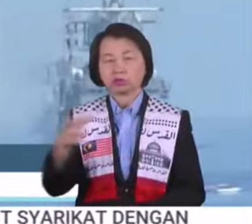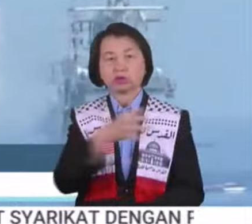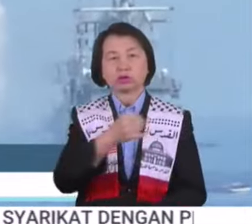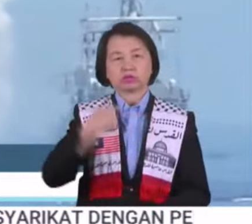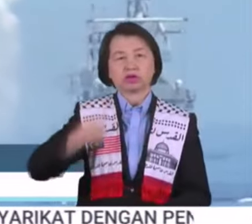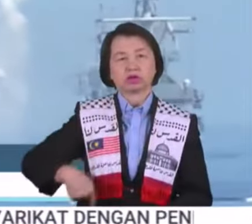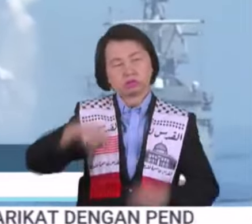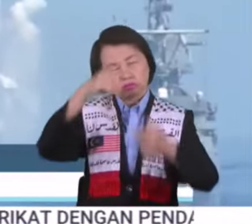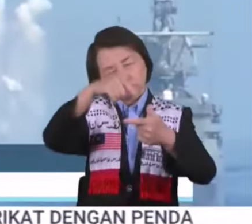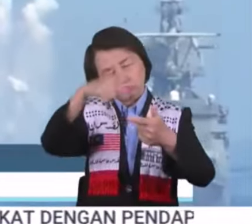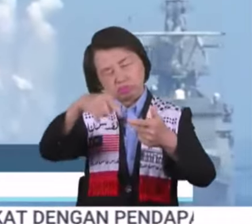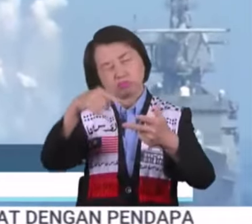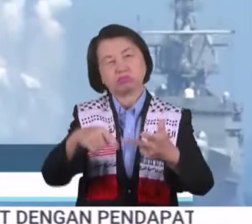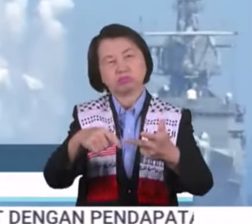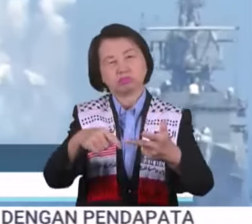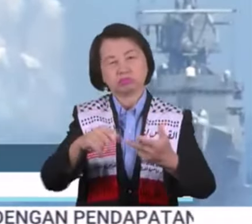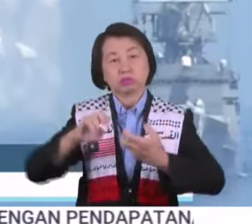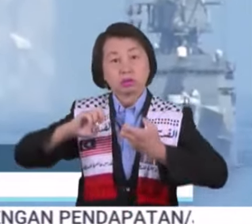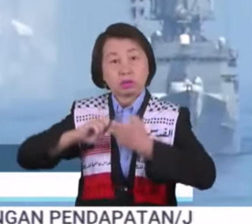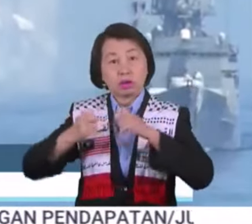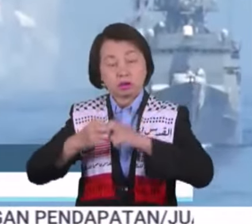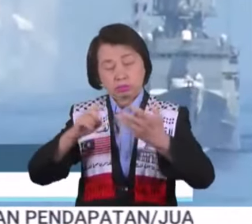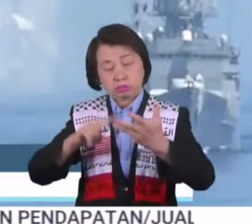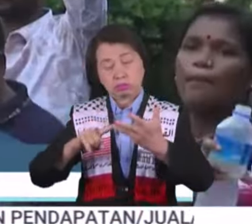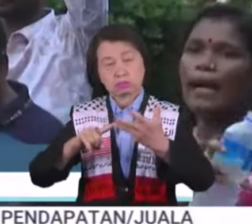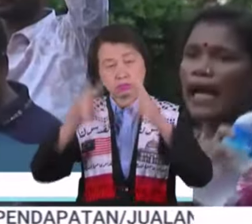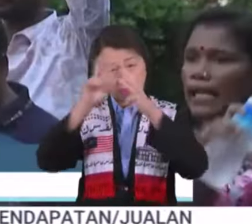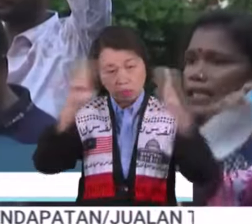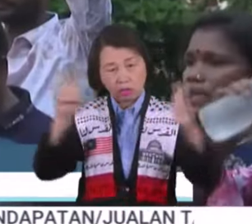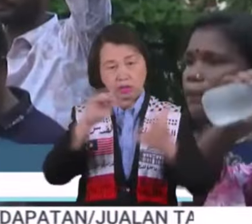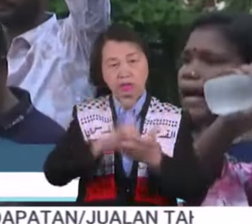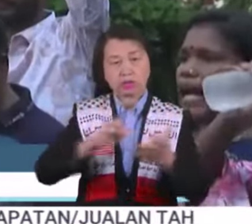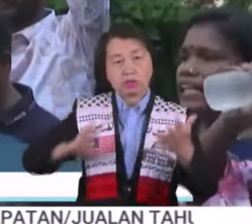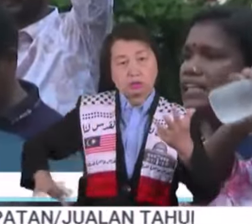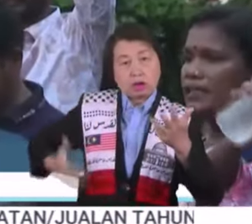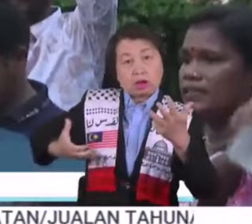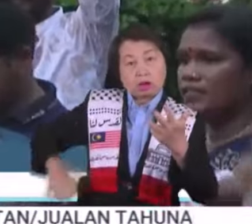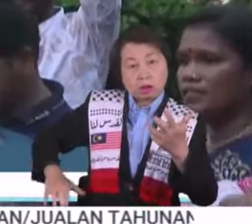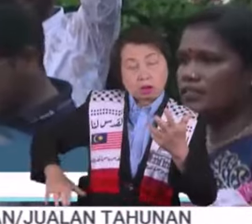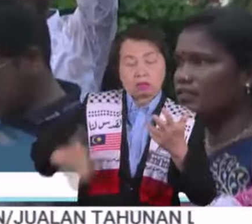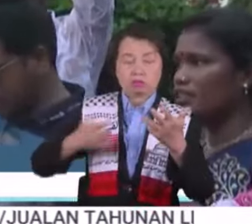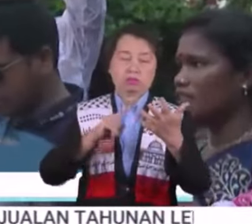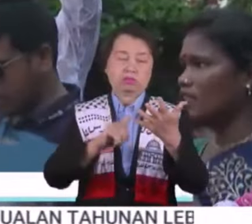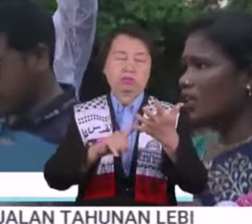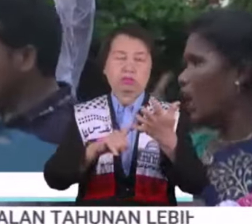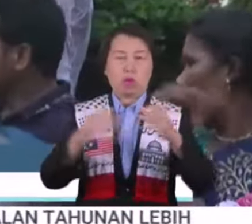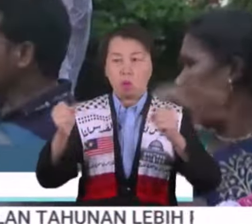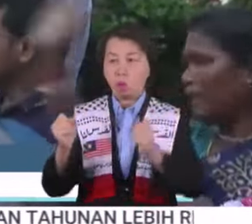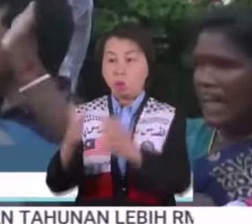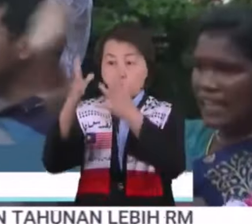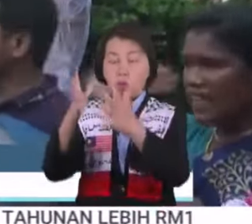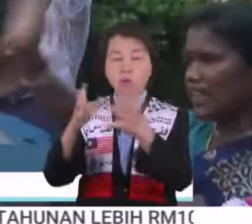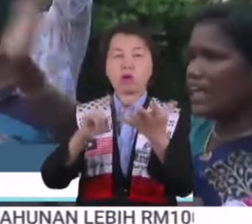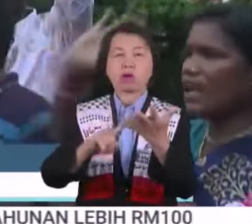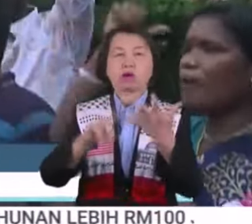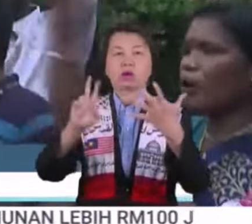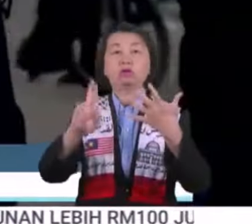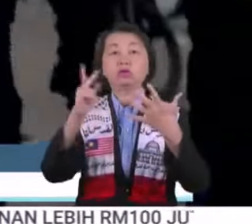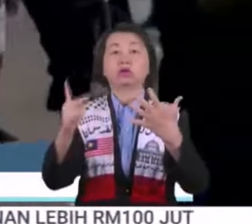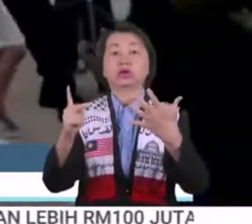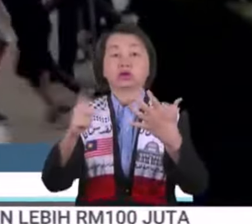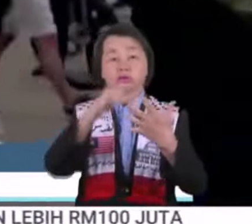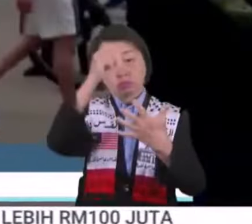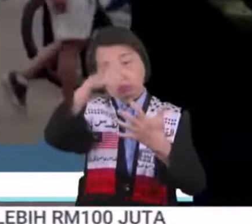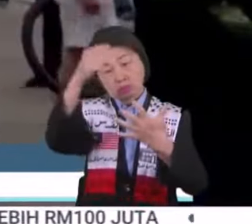China, krisis ketenteraman awam di Bangladesh dan rusuhan di United